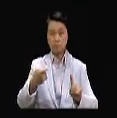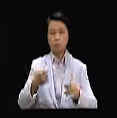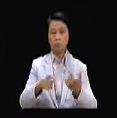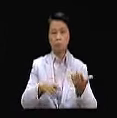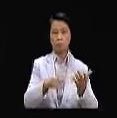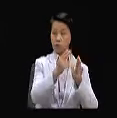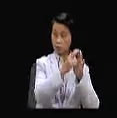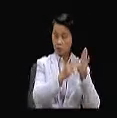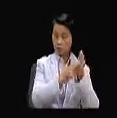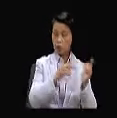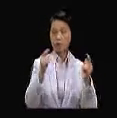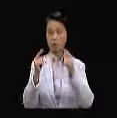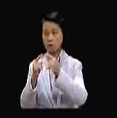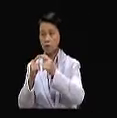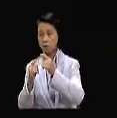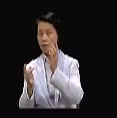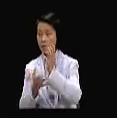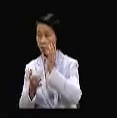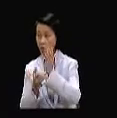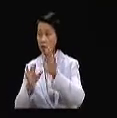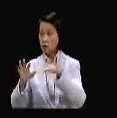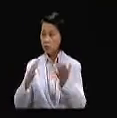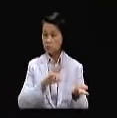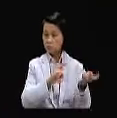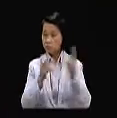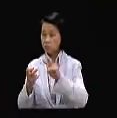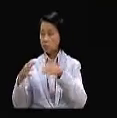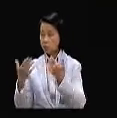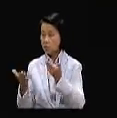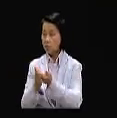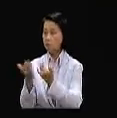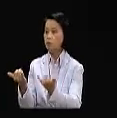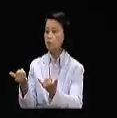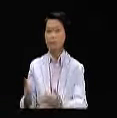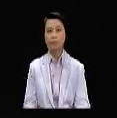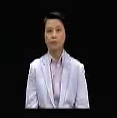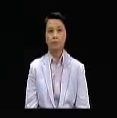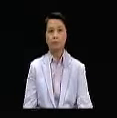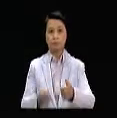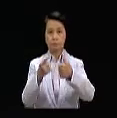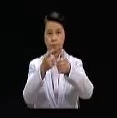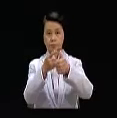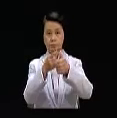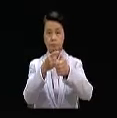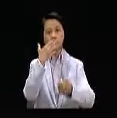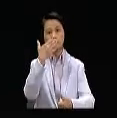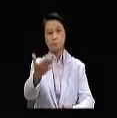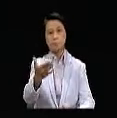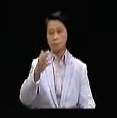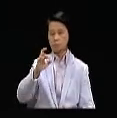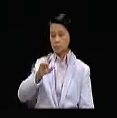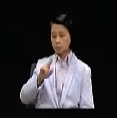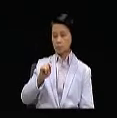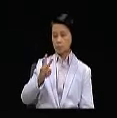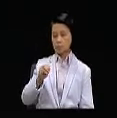kepada teknikal Bagaimana perjalanannya untuk aktris setakat ini Oke temannya terimakasih Pada arti m dan juga